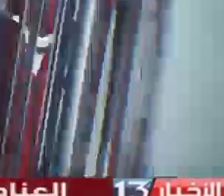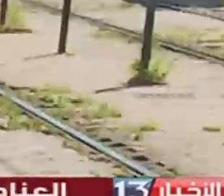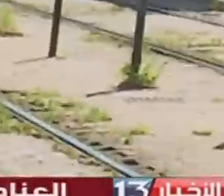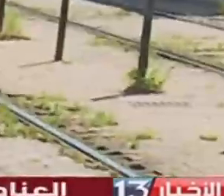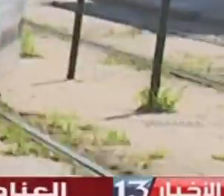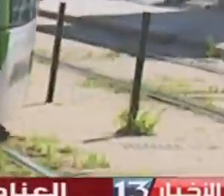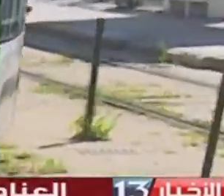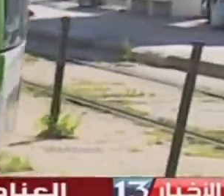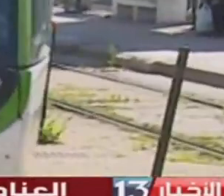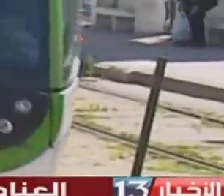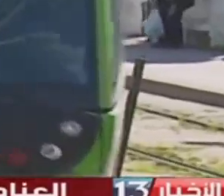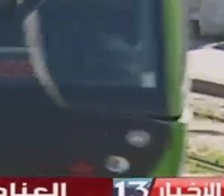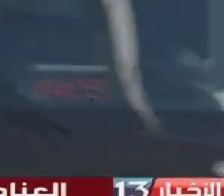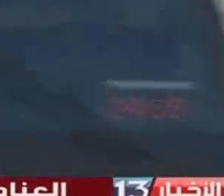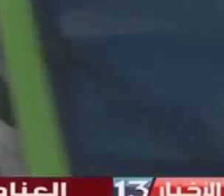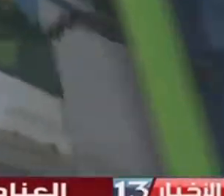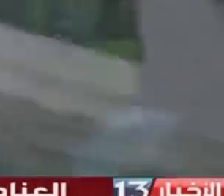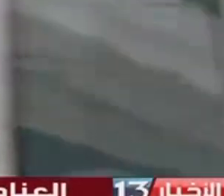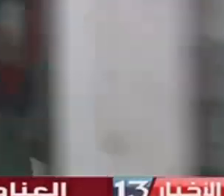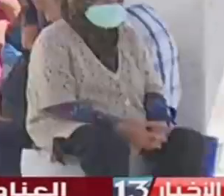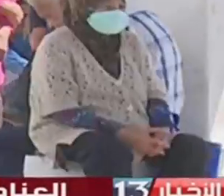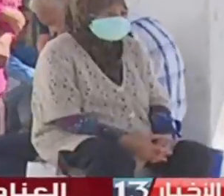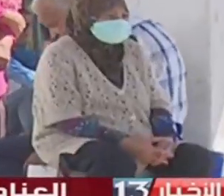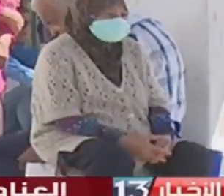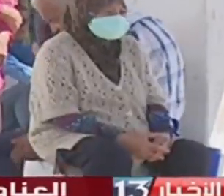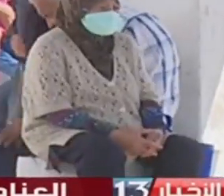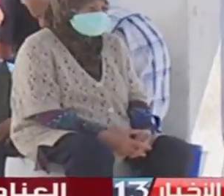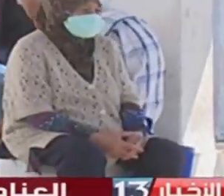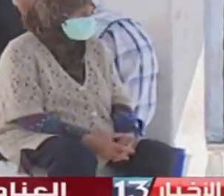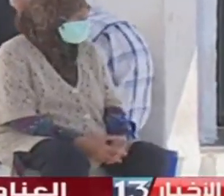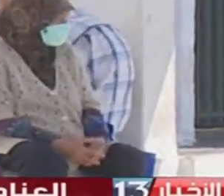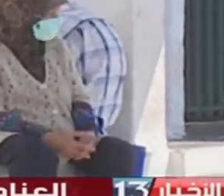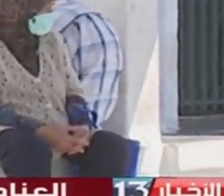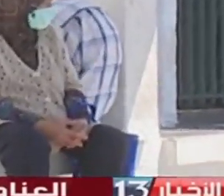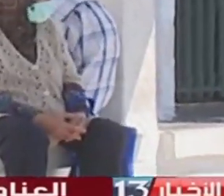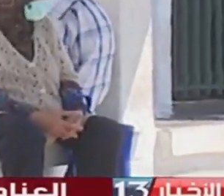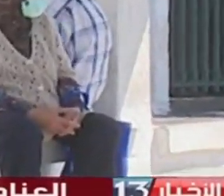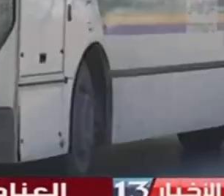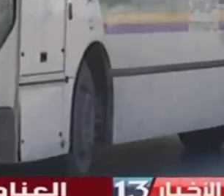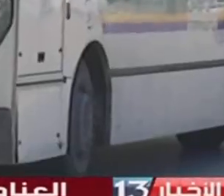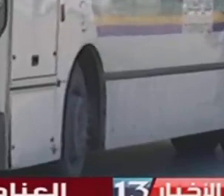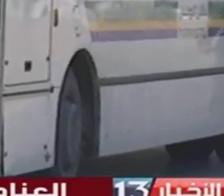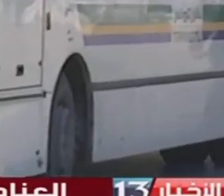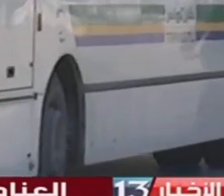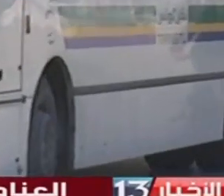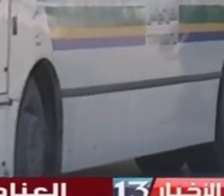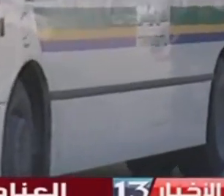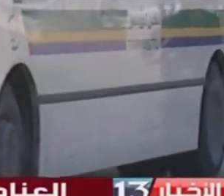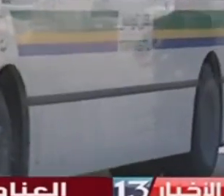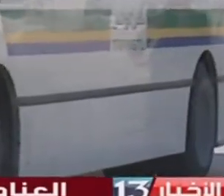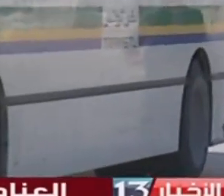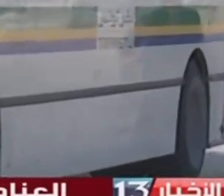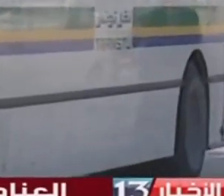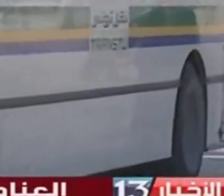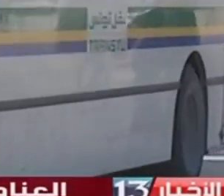في أول أيام الحجر الصحي الموجه، عدم الالتزام الكلي بالقواعد الوقائية اللازمة الخاصة بعدوى فيروس كورونا